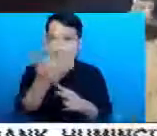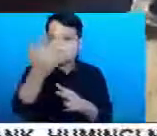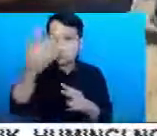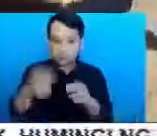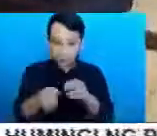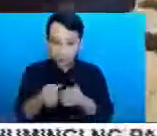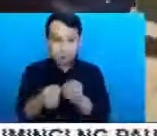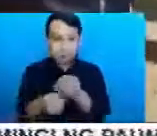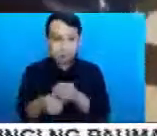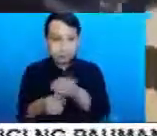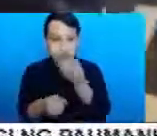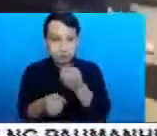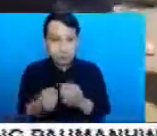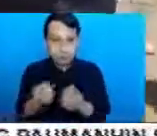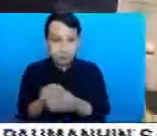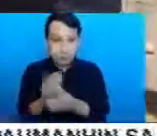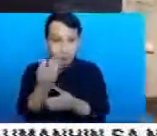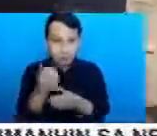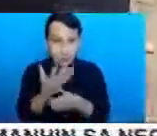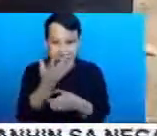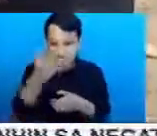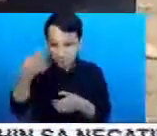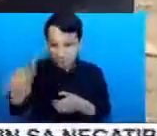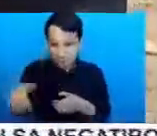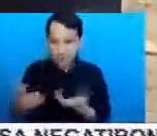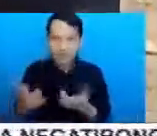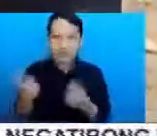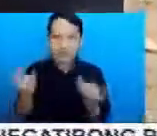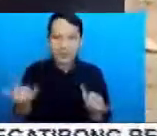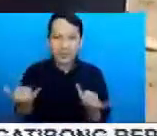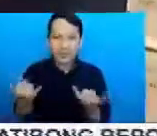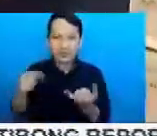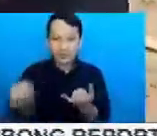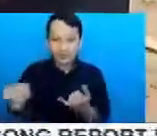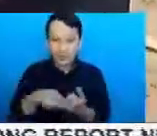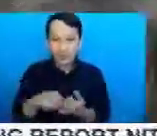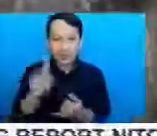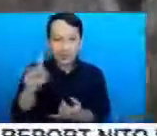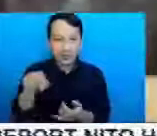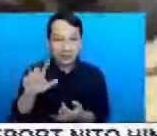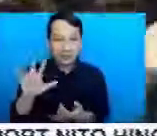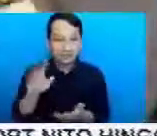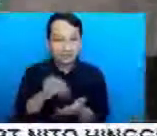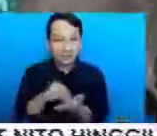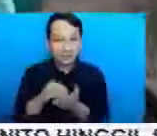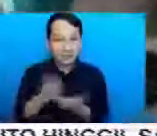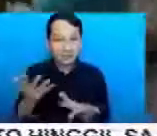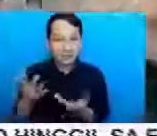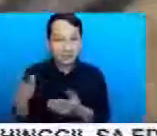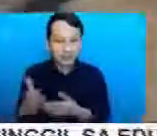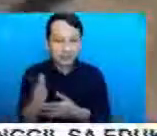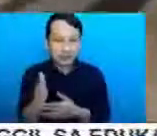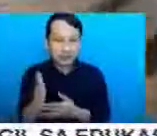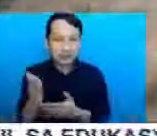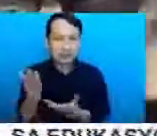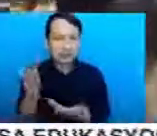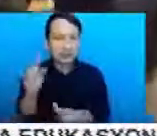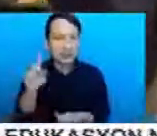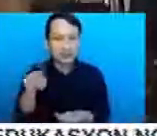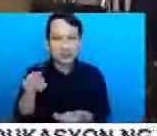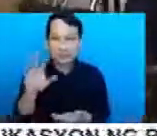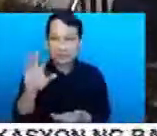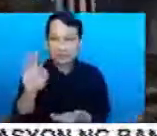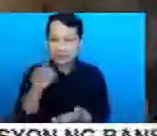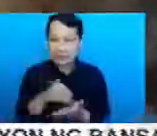NDRRM si Executive Director Ricardo Halad ang ilang evacuation center dyan sa Agoncillo, Batangas para makita nga kung nasusunod ba